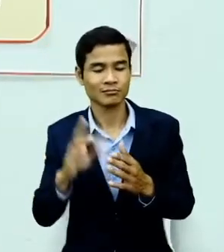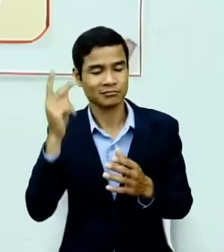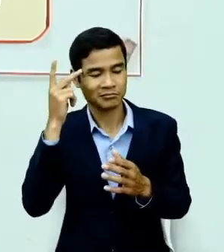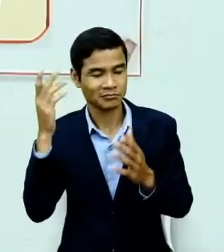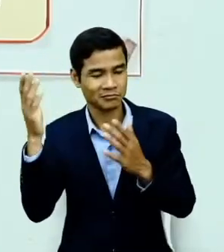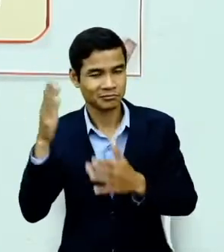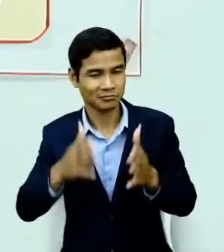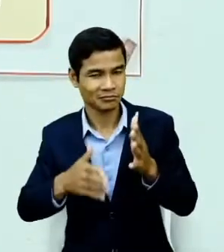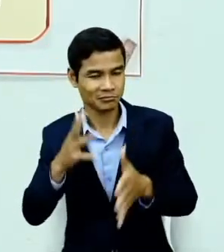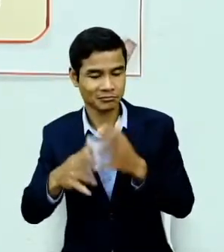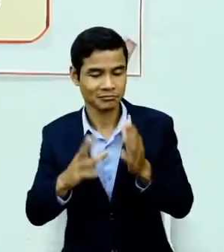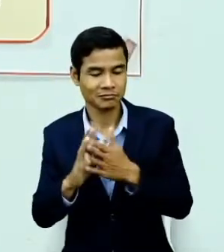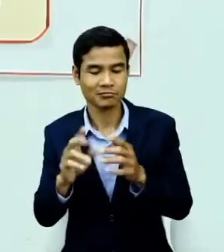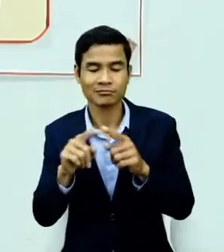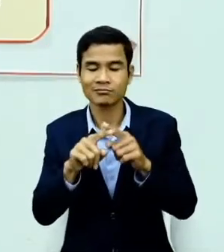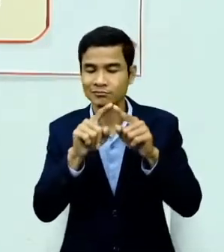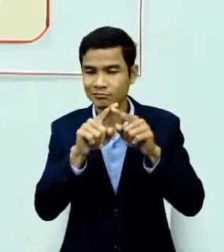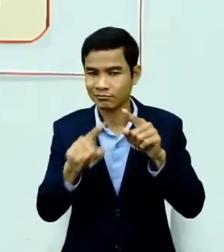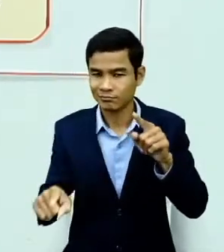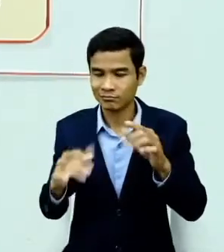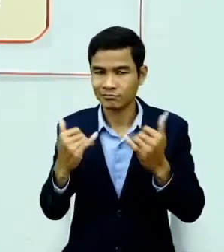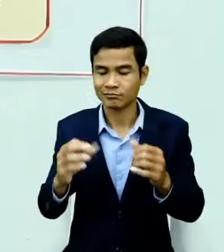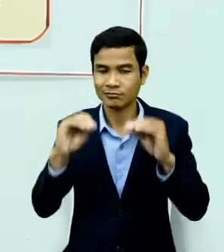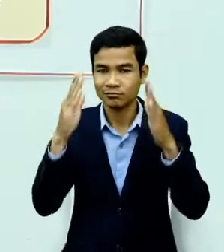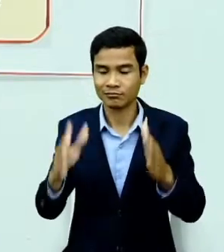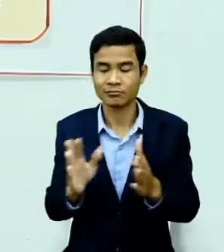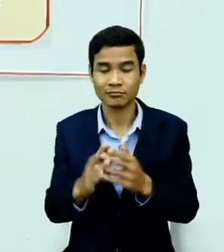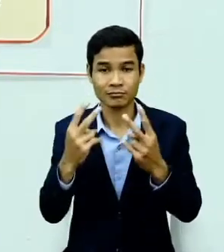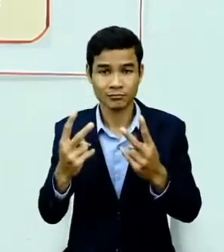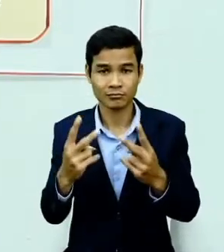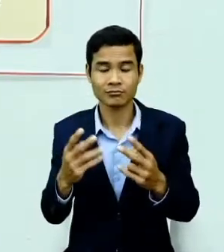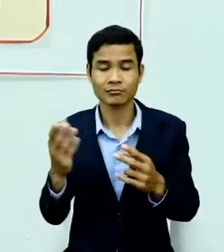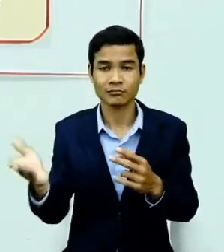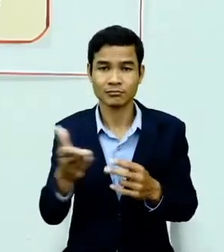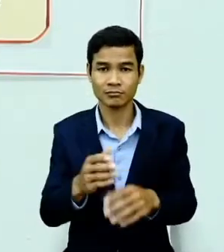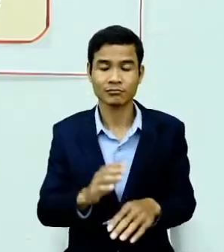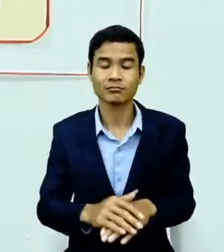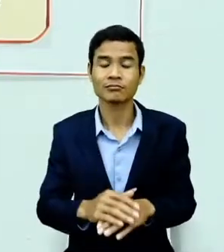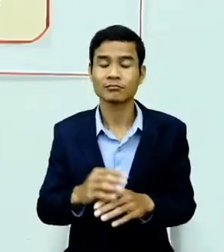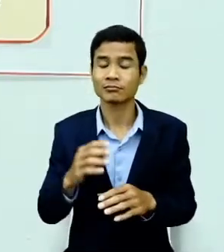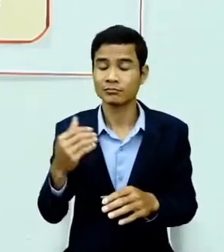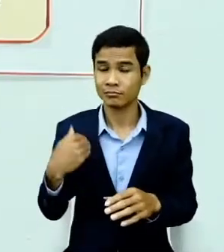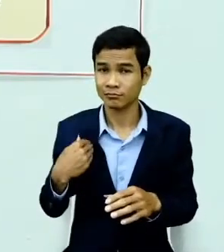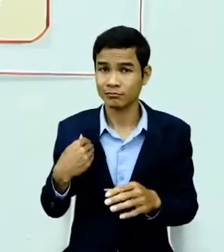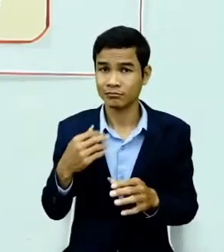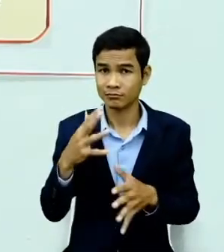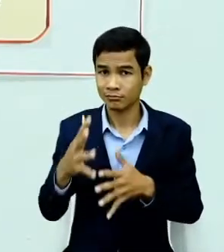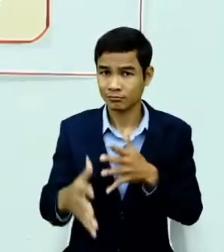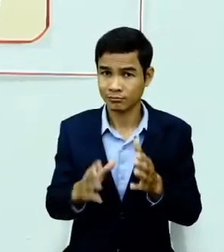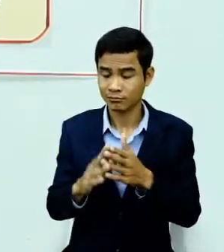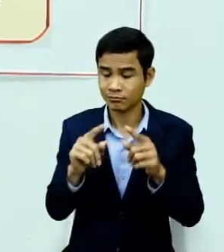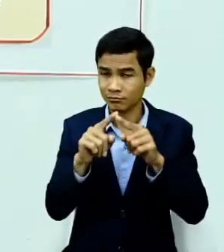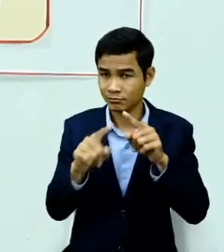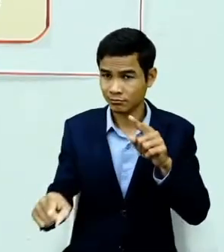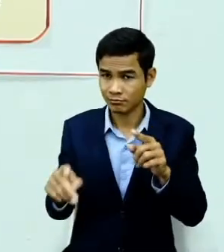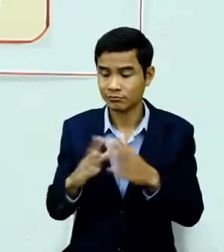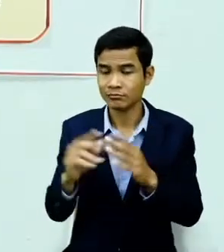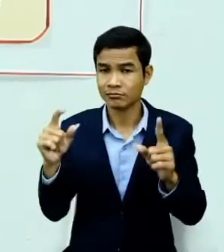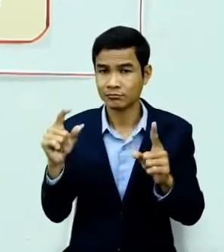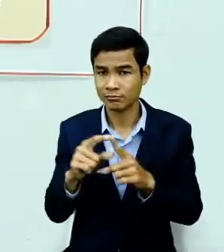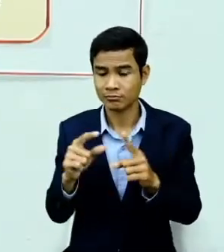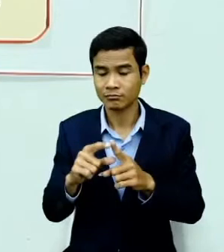នឹងគូសភ្ជាប់ឥឡូវកូនកូនមើលមកអ្នកគ្រូចាអញ្ចឹងការគូសភ្ជាប់គឺអ្នកគ្រូដាក់ដៃឲ្យចំពាក្យនេះគឺពា